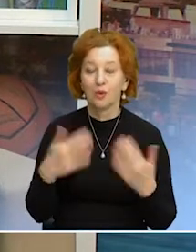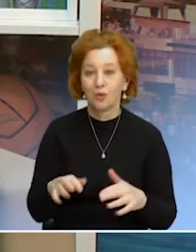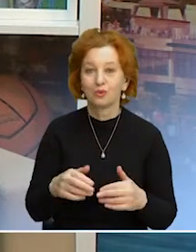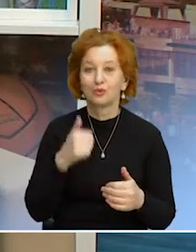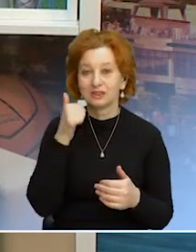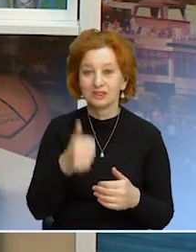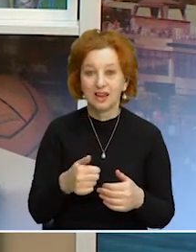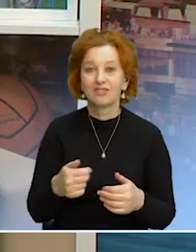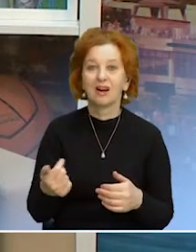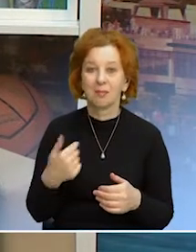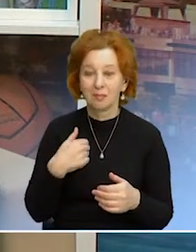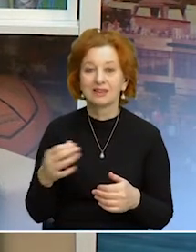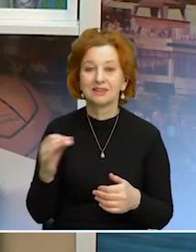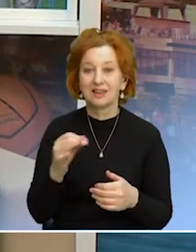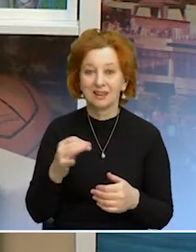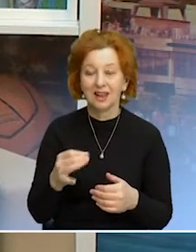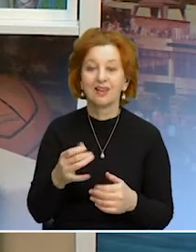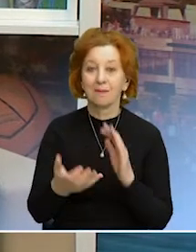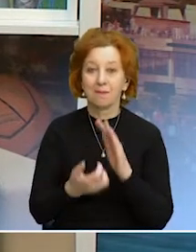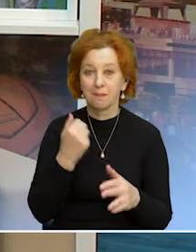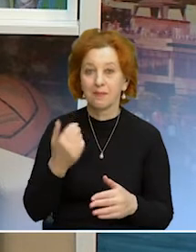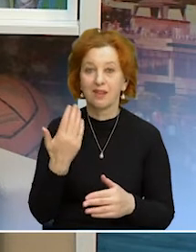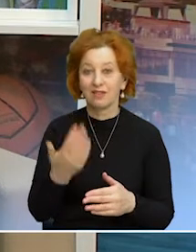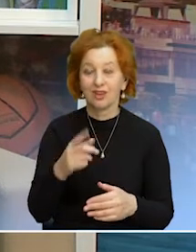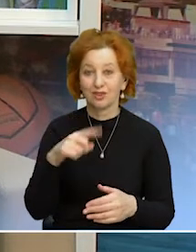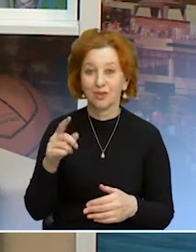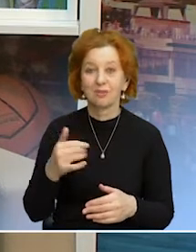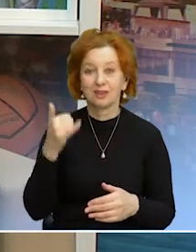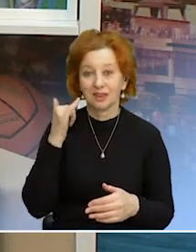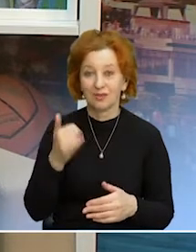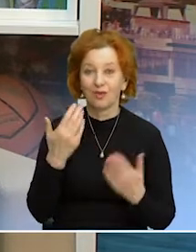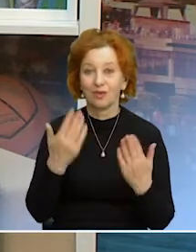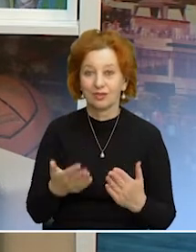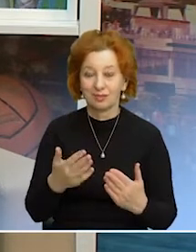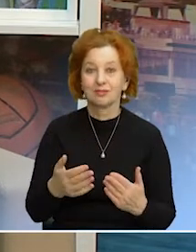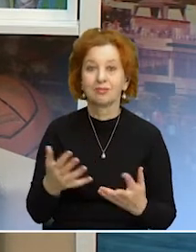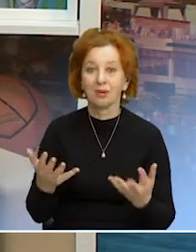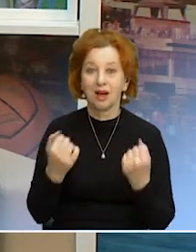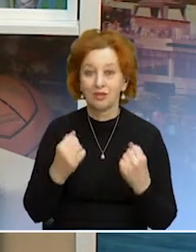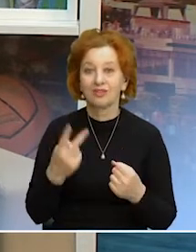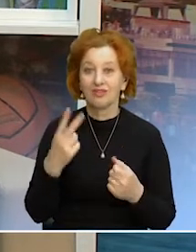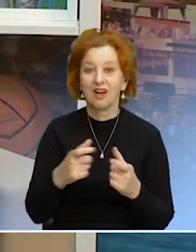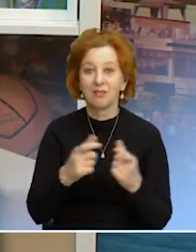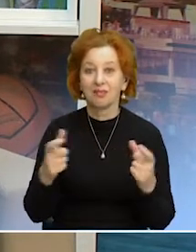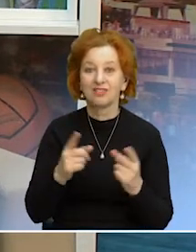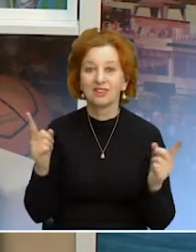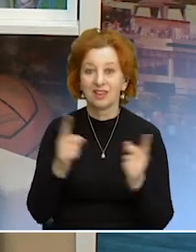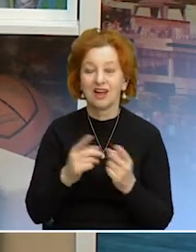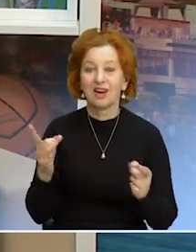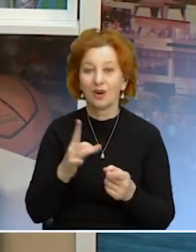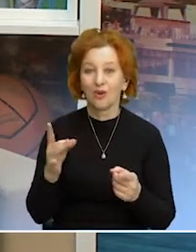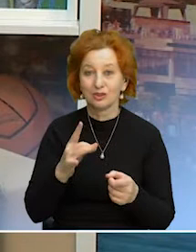уже завтра мы с Ириной достанем, возможно, именно ваш номер телефона. Именно вы окажетесь тем счастливчиком, который получит два билета на